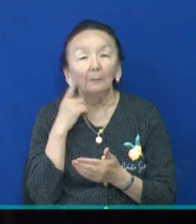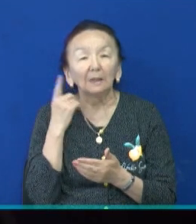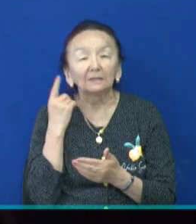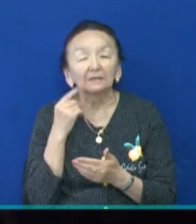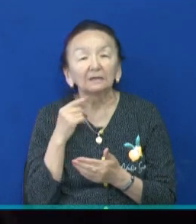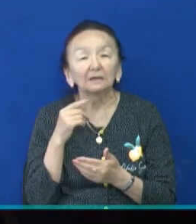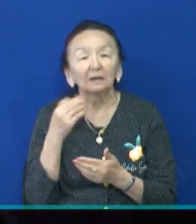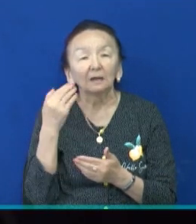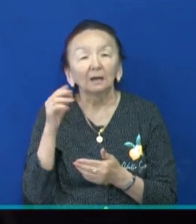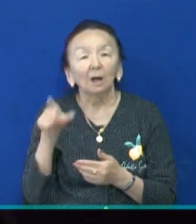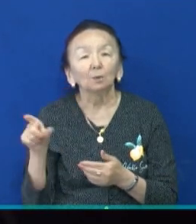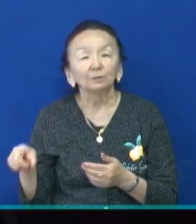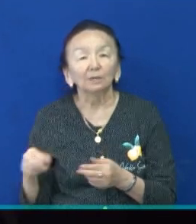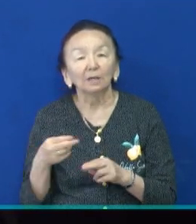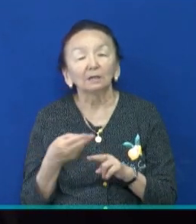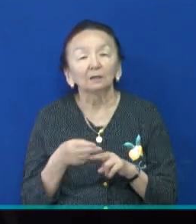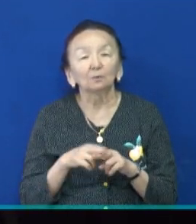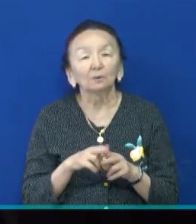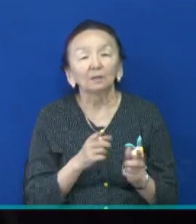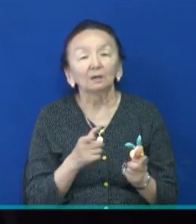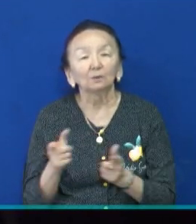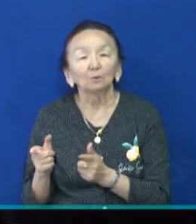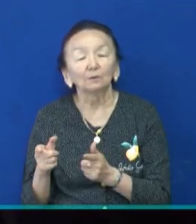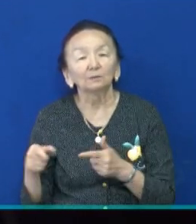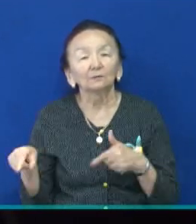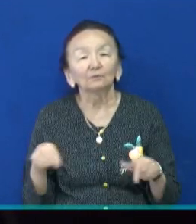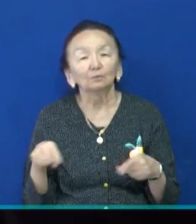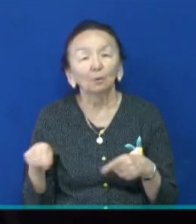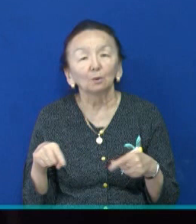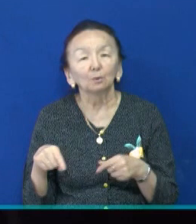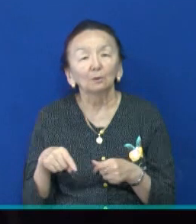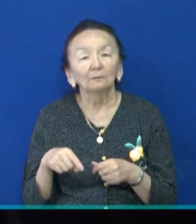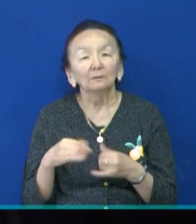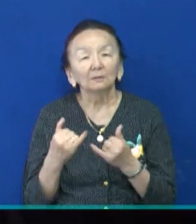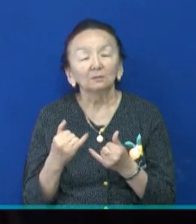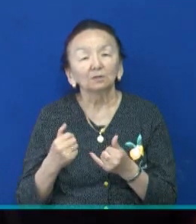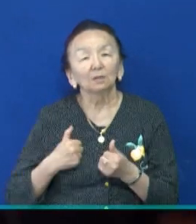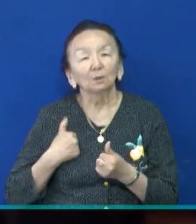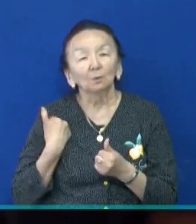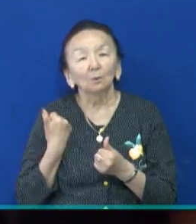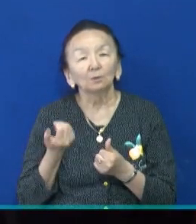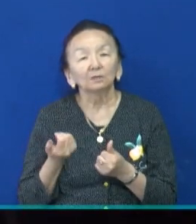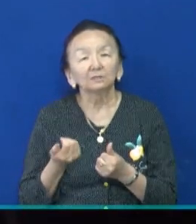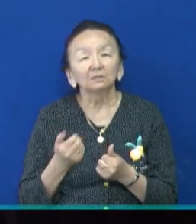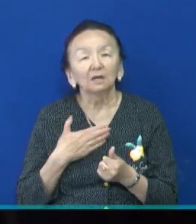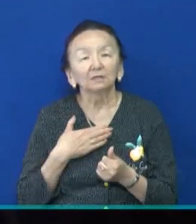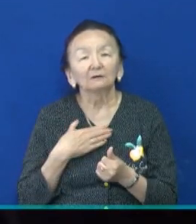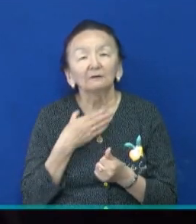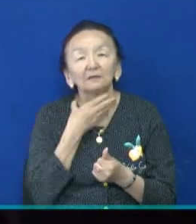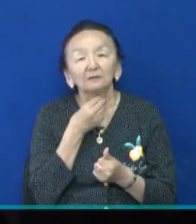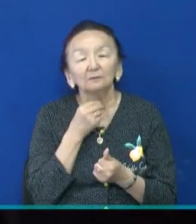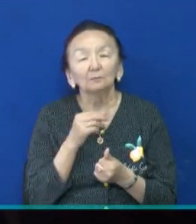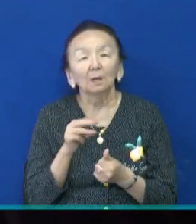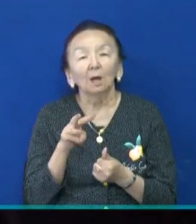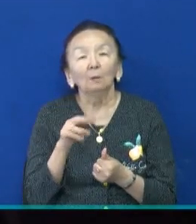Жақсы-жақсы және өспірім балалар дайындалып жатыр. Қазіргі таңда бір мақтанышымыз Ұржардан шыққан Мұхаммед Есенбаев